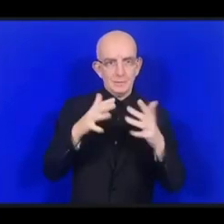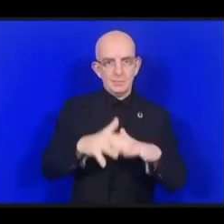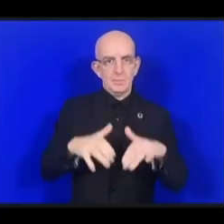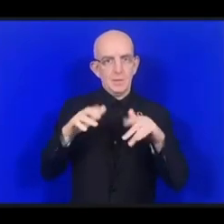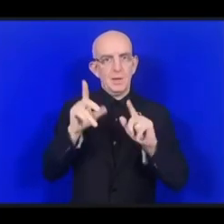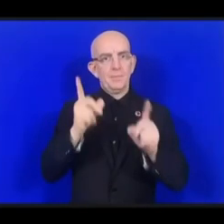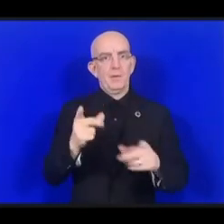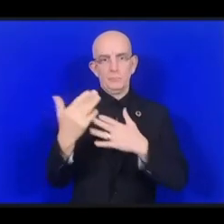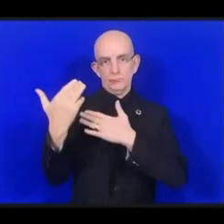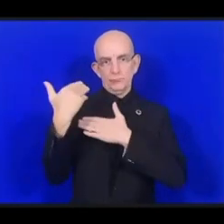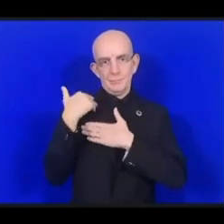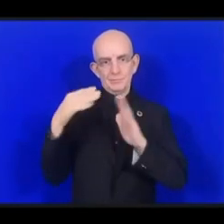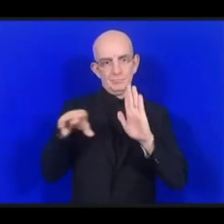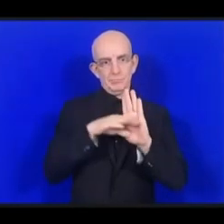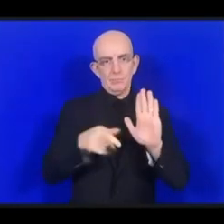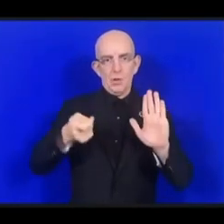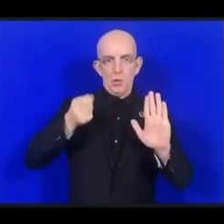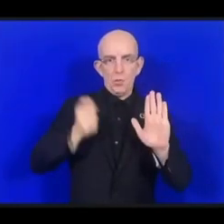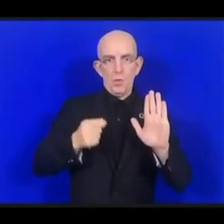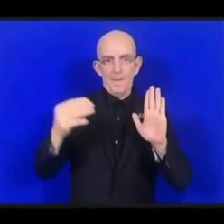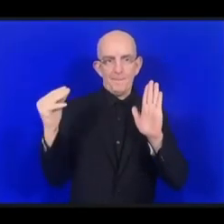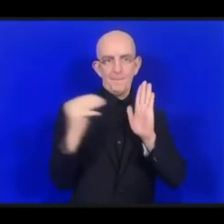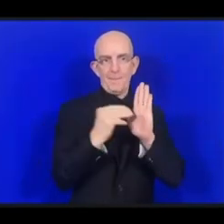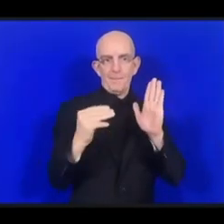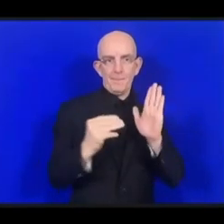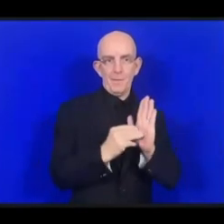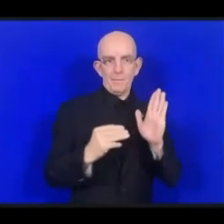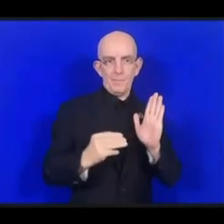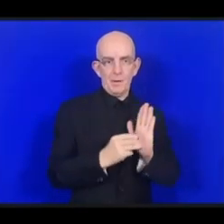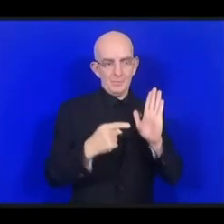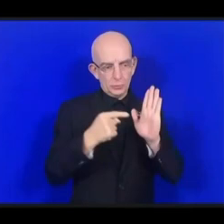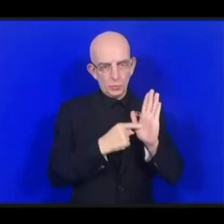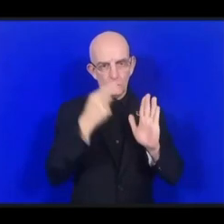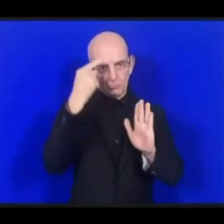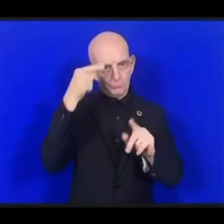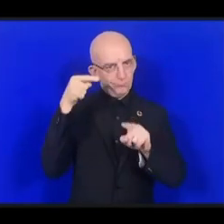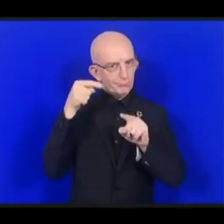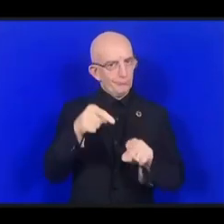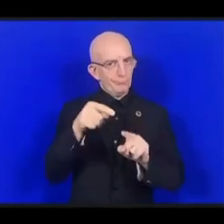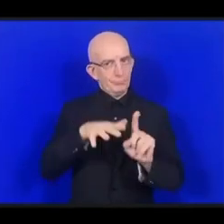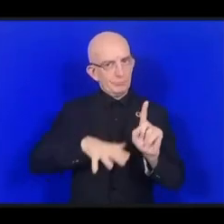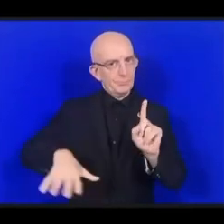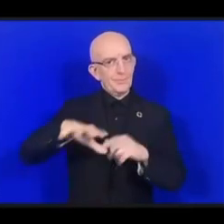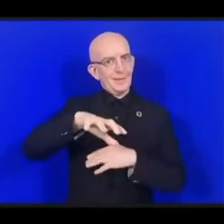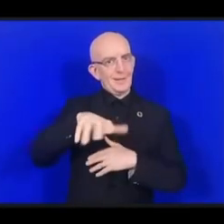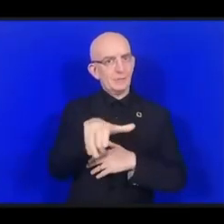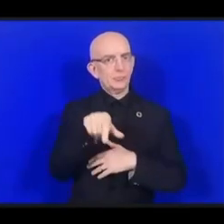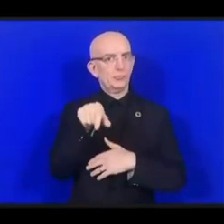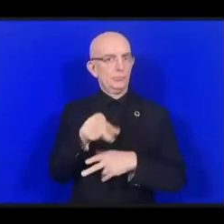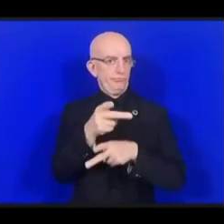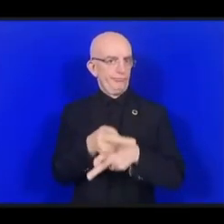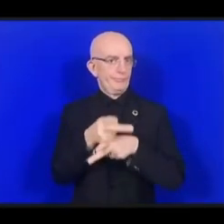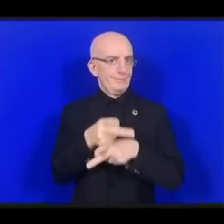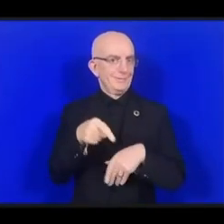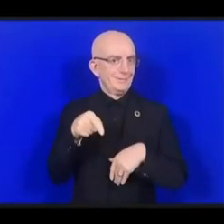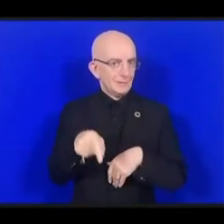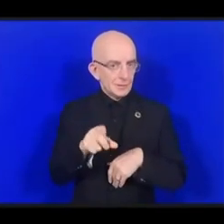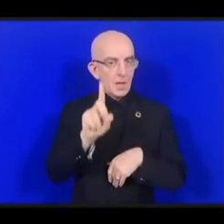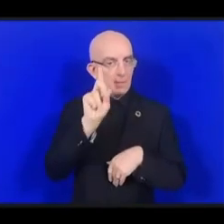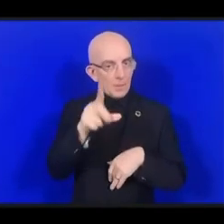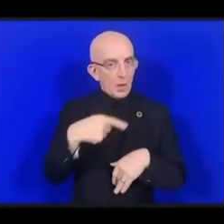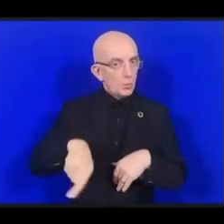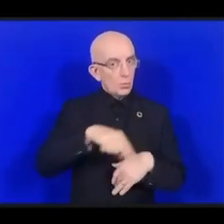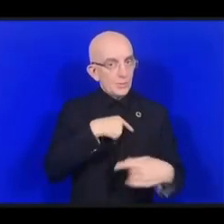必要もあるというお話にもなりましたまた我々が何をようになぜ規制したいのかを